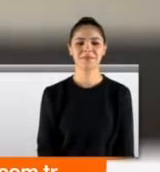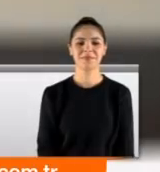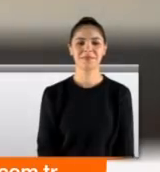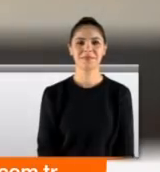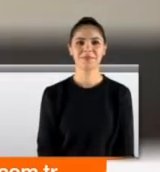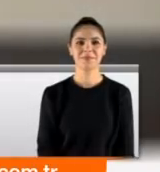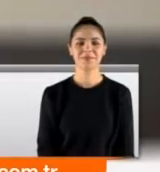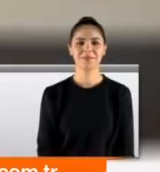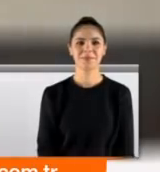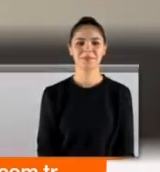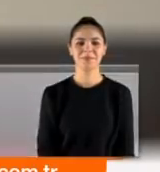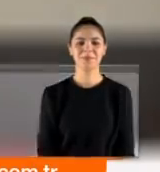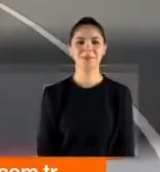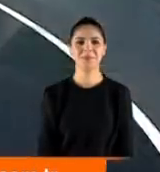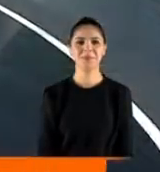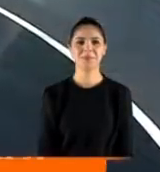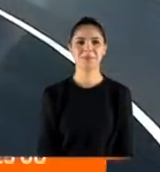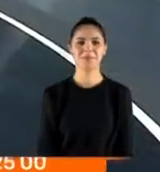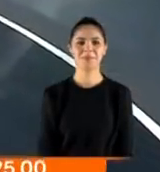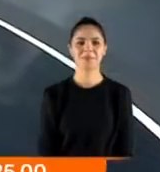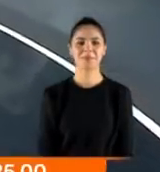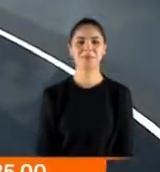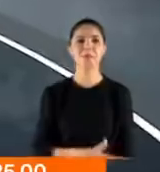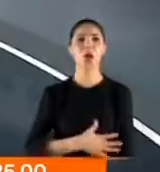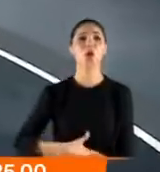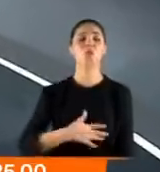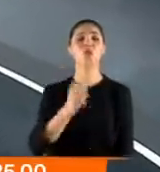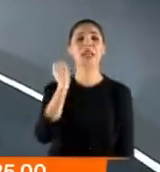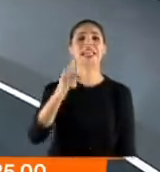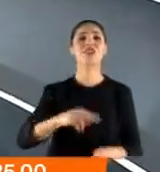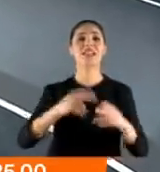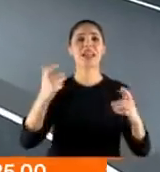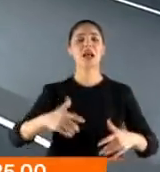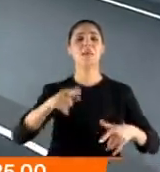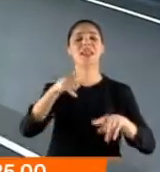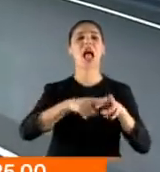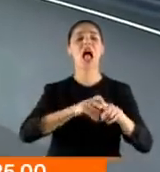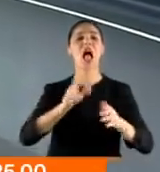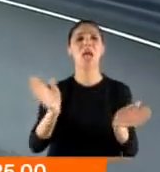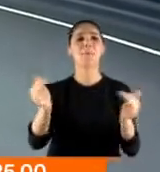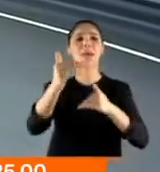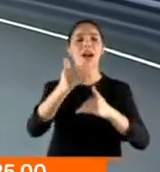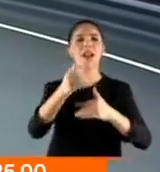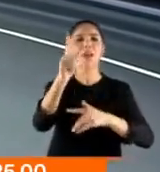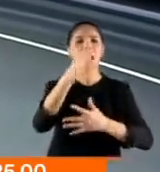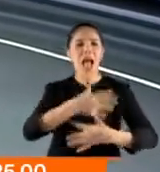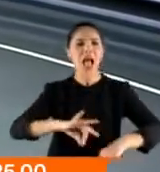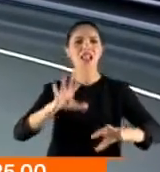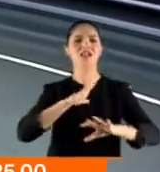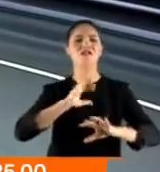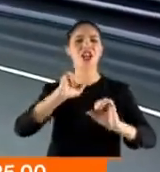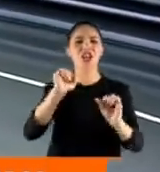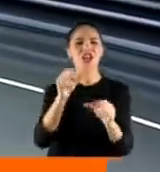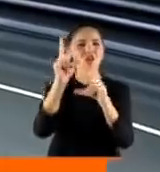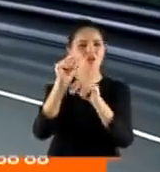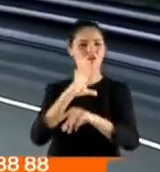viral. Just let daddy do this. Bursa Karacabey'deki ayı barınağında hummalı bir hazırlık var şu sıralar. Kış uykusu